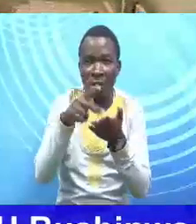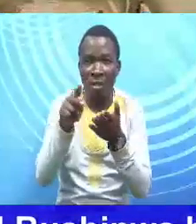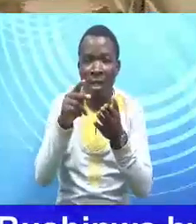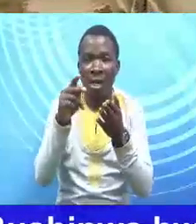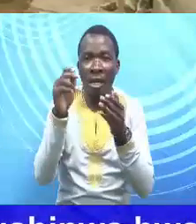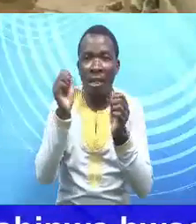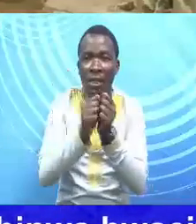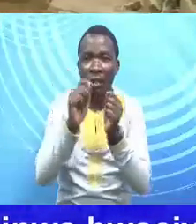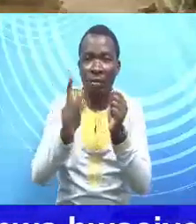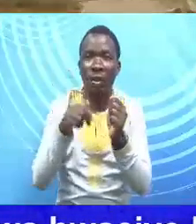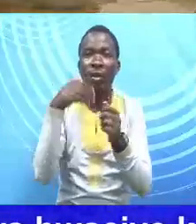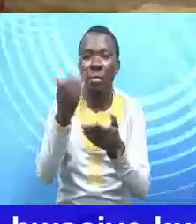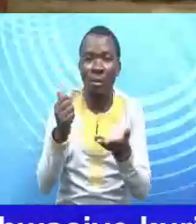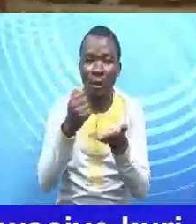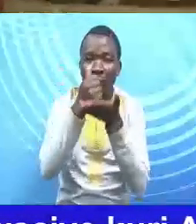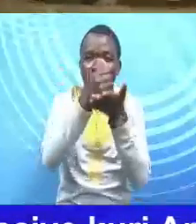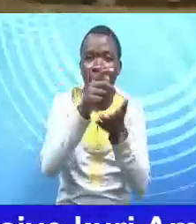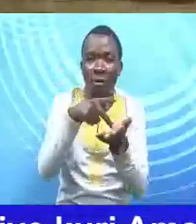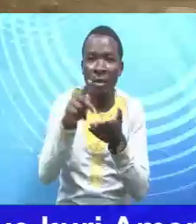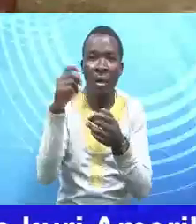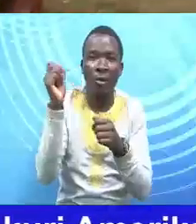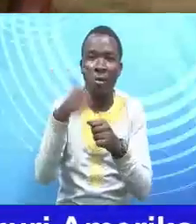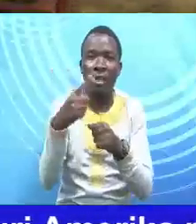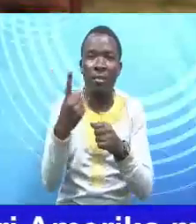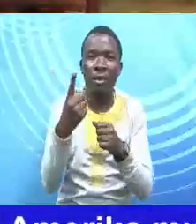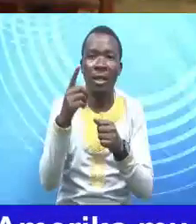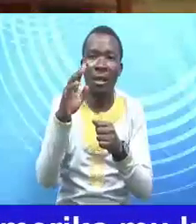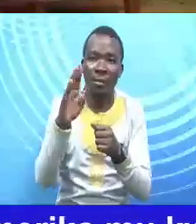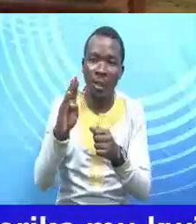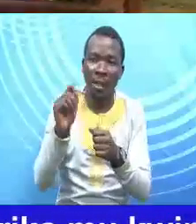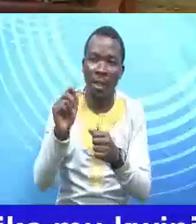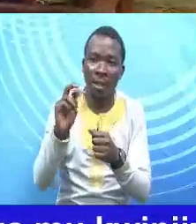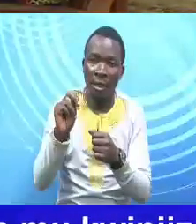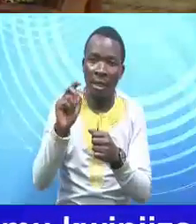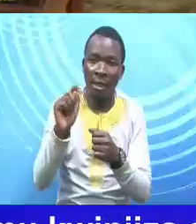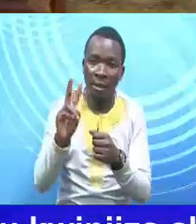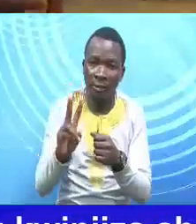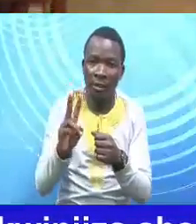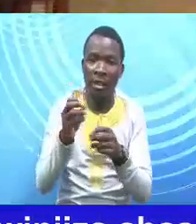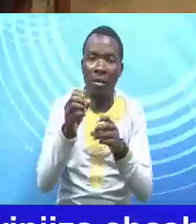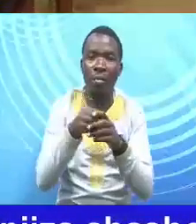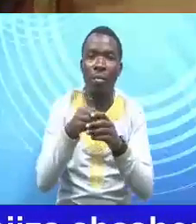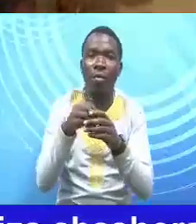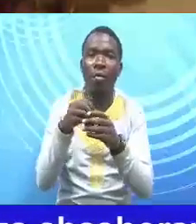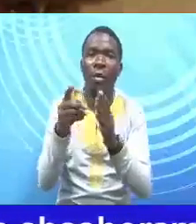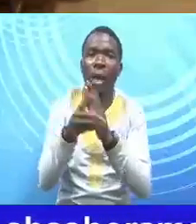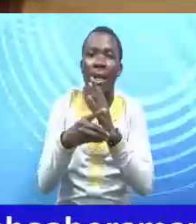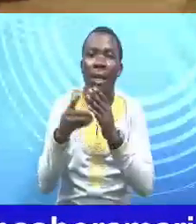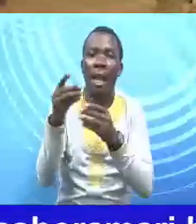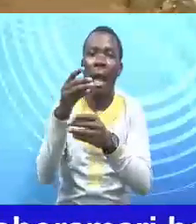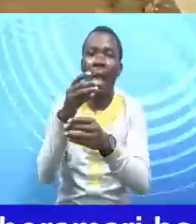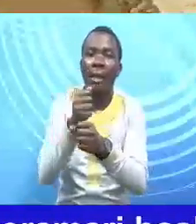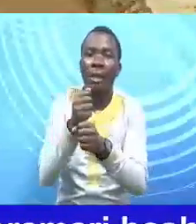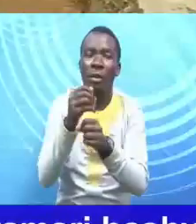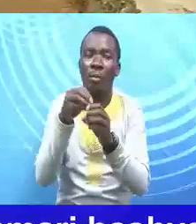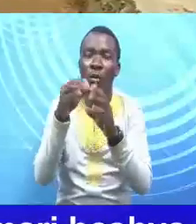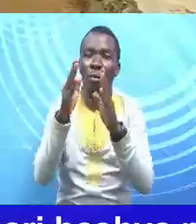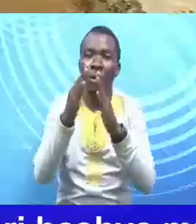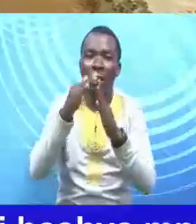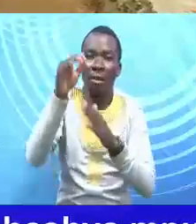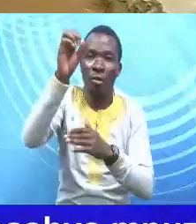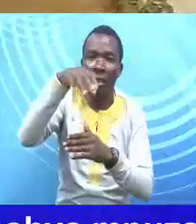igihe kingana n'ukwezi kumwe. BTN TV mu murenge wa Nyarugunga mu karere ka Kicukiro mu mujyi wa Kigali,